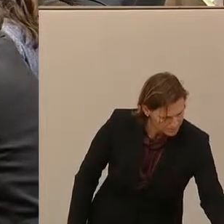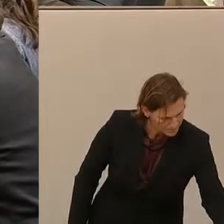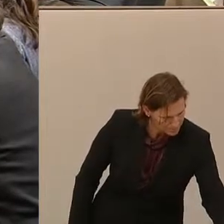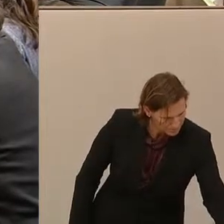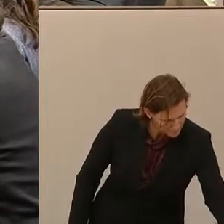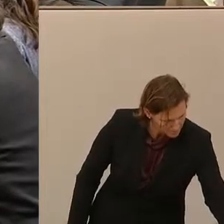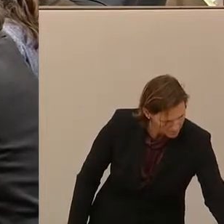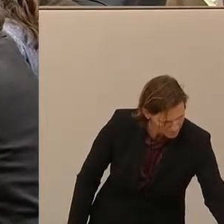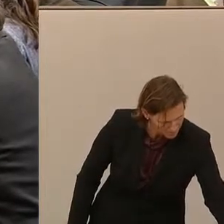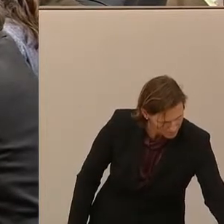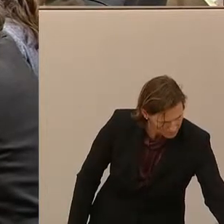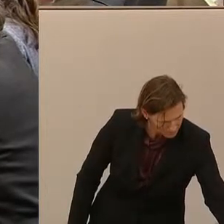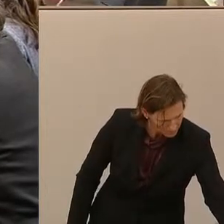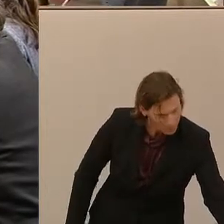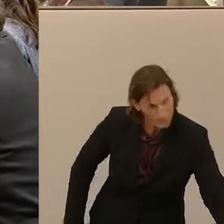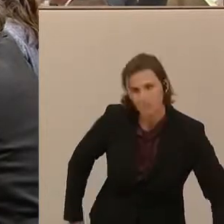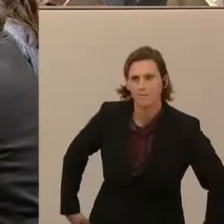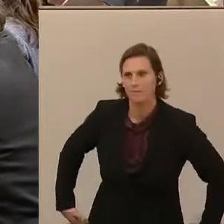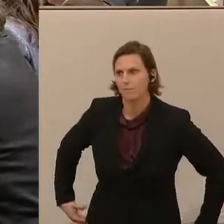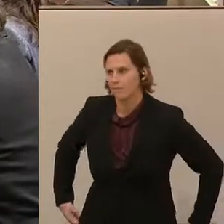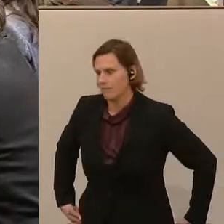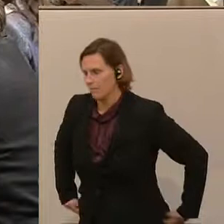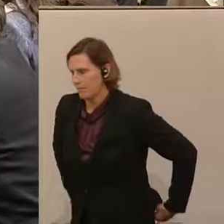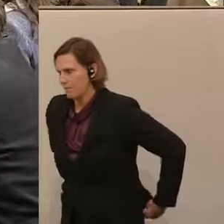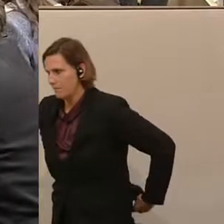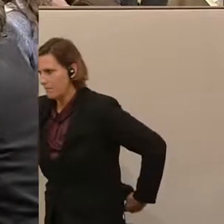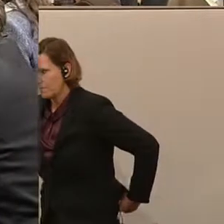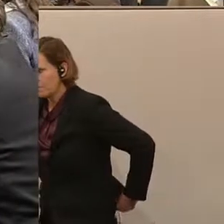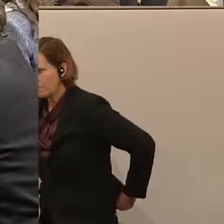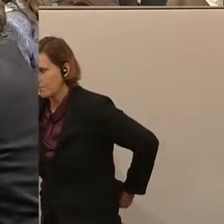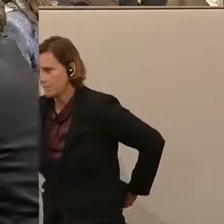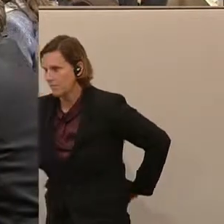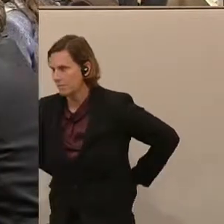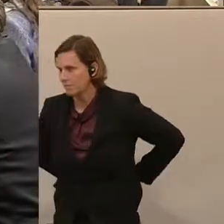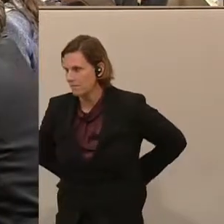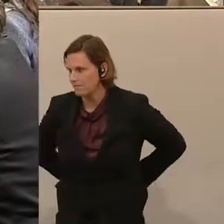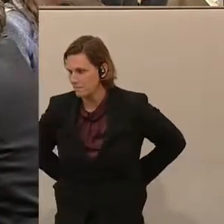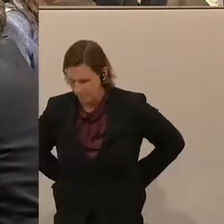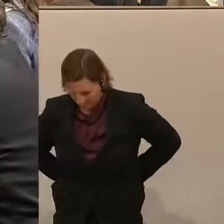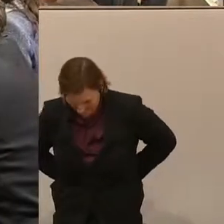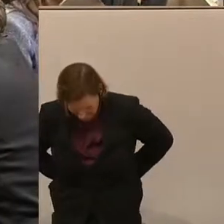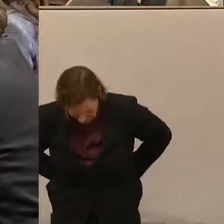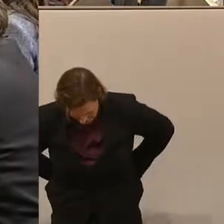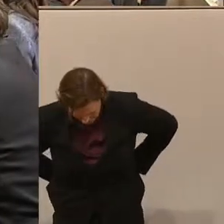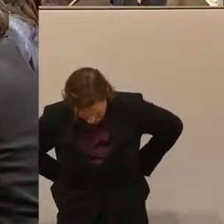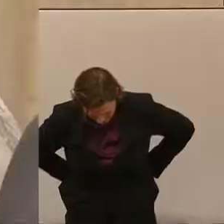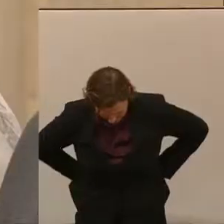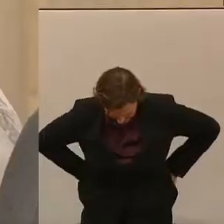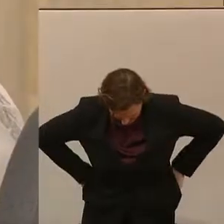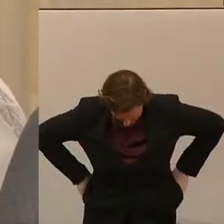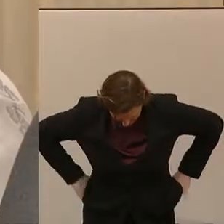Die Antwort von Beate Hartinger-Klein auf diese SPÖ-Anfrage wird nun gleich im Plenum debattiert. Es sind